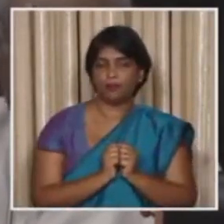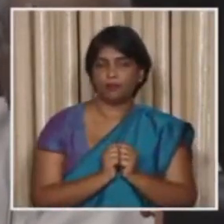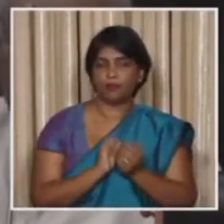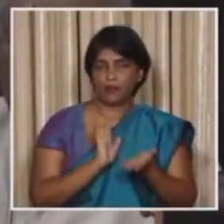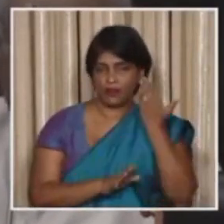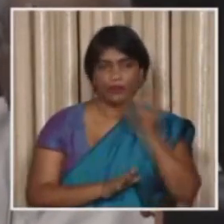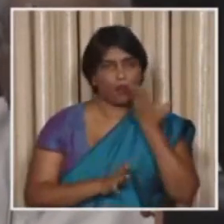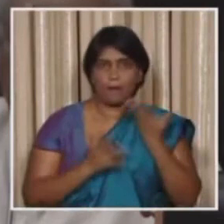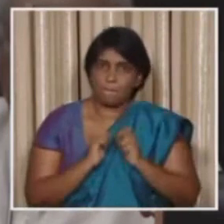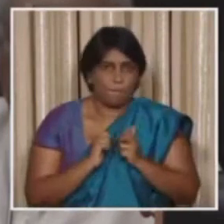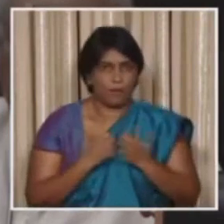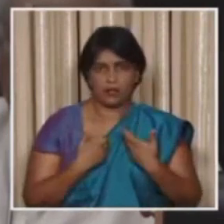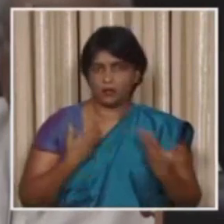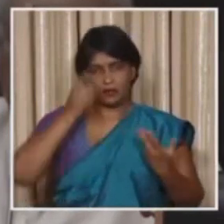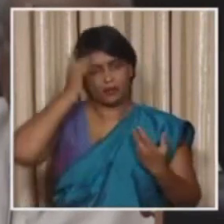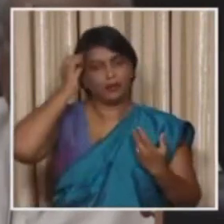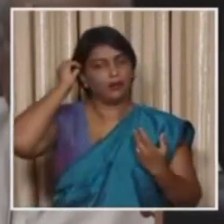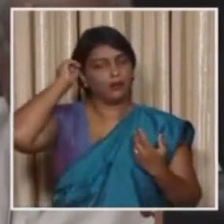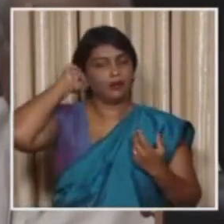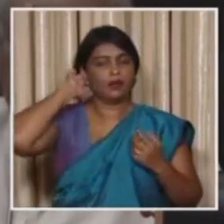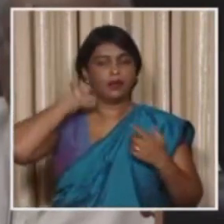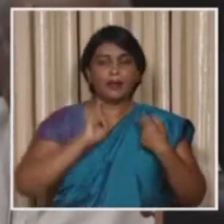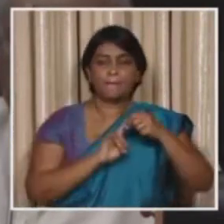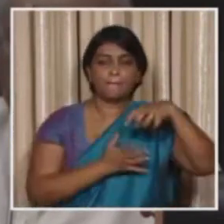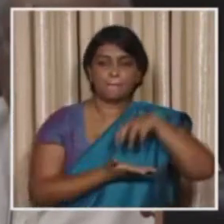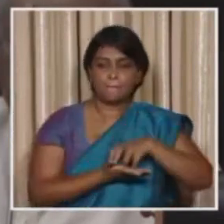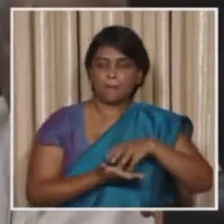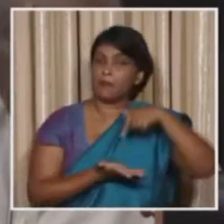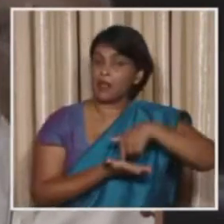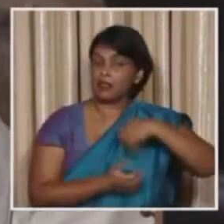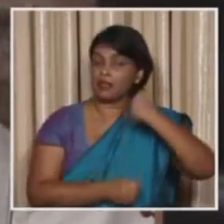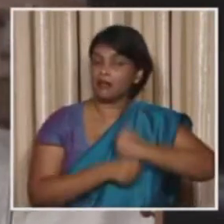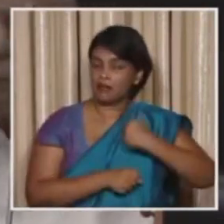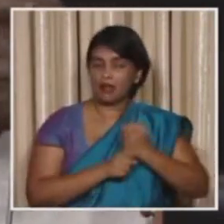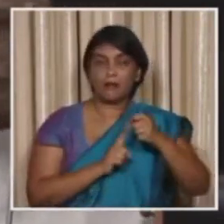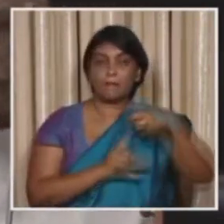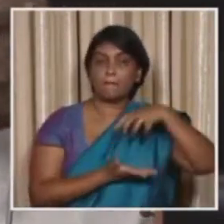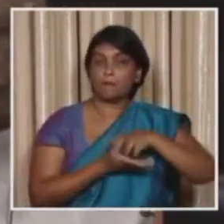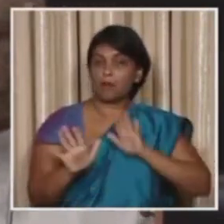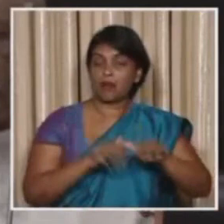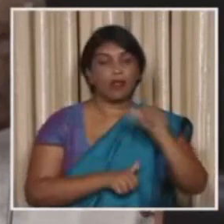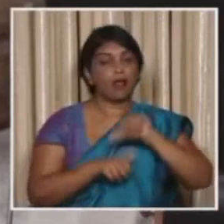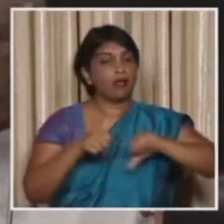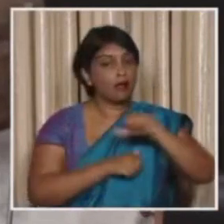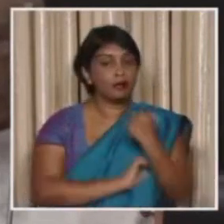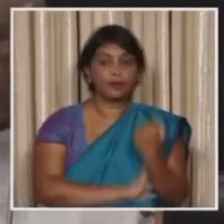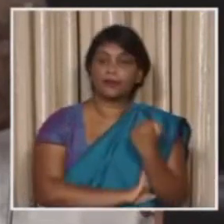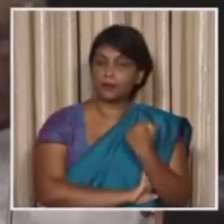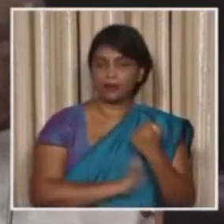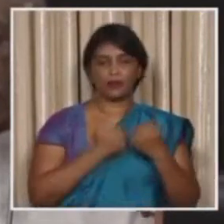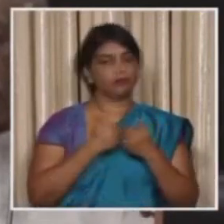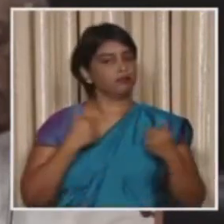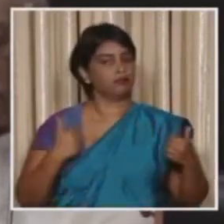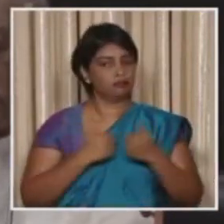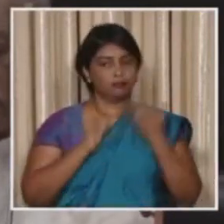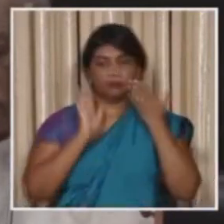පුළුවන් මට ප්‍රශ්නයක් නැහැ. පළාත් සභාව සහ මධ්‍යම රජයත් පළාත් පාලන ආයතන අතර බලය සහ බලතල වෙන්වෙන්ව